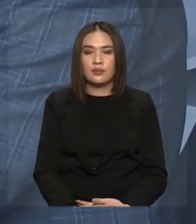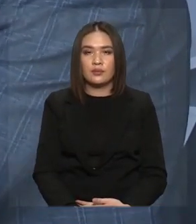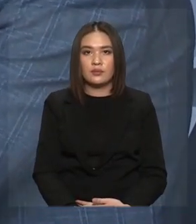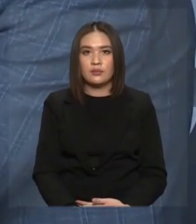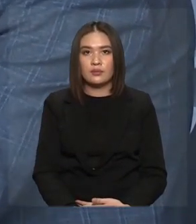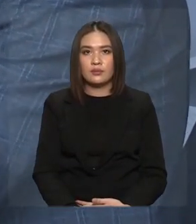г